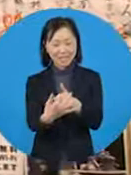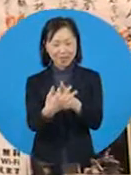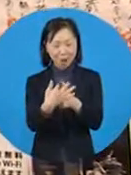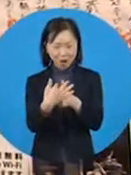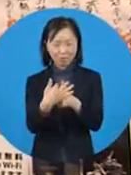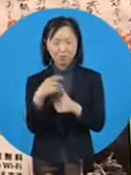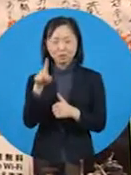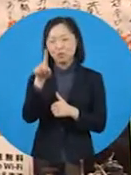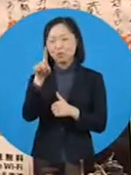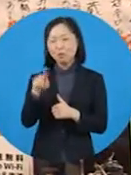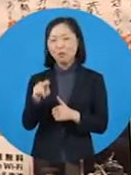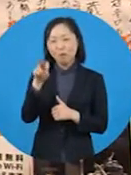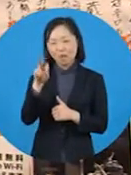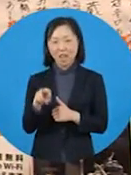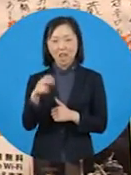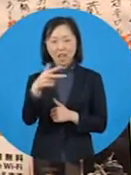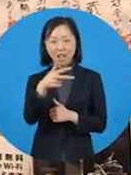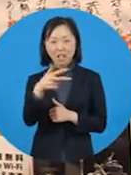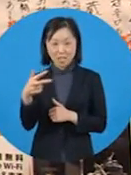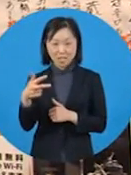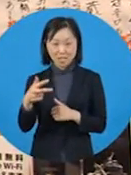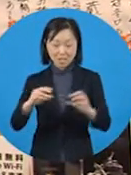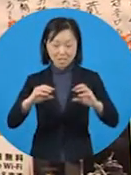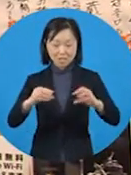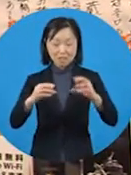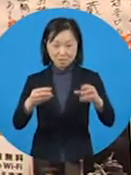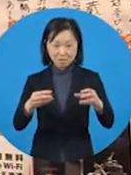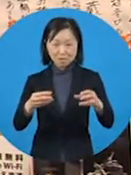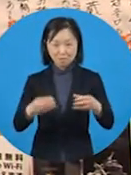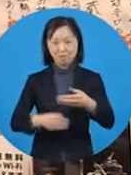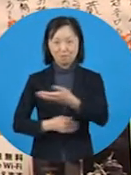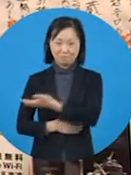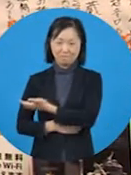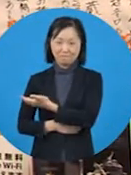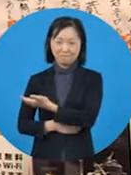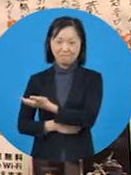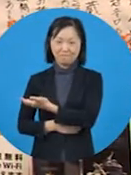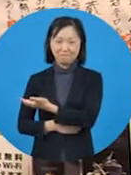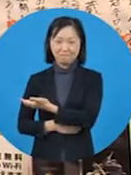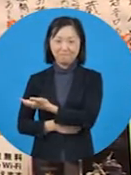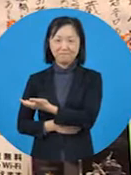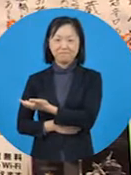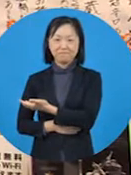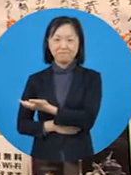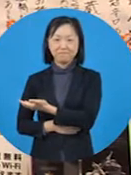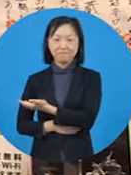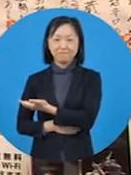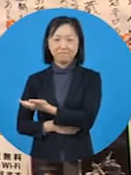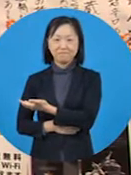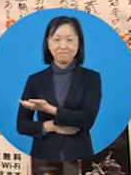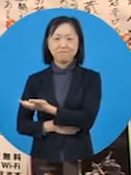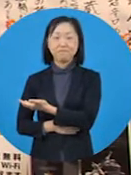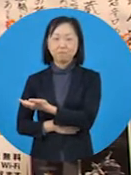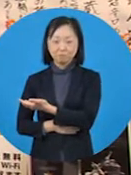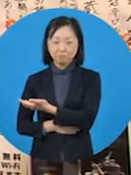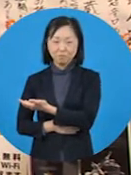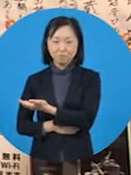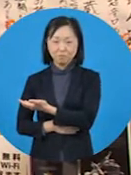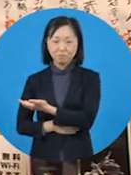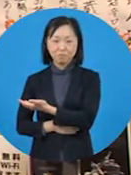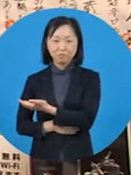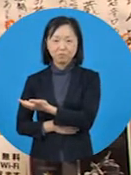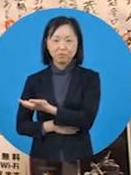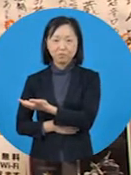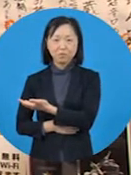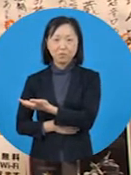人気のあるメニューの、ジューシー豚の自家製ソーセージを使ったブリトーをちょっと開発しました。 ジューシー